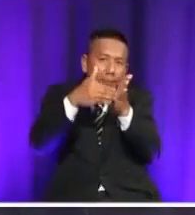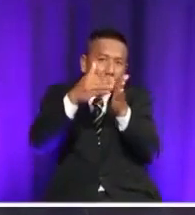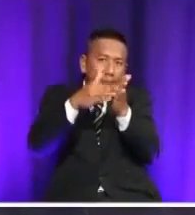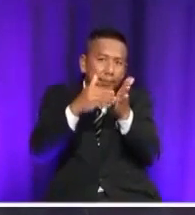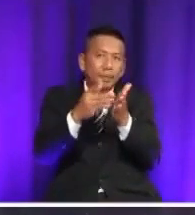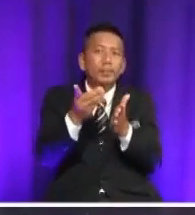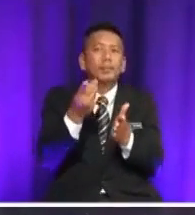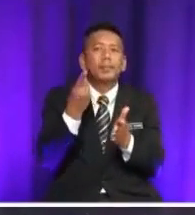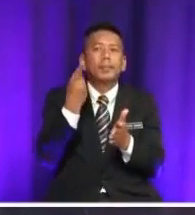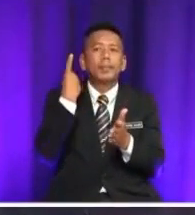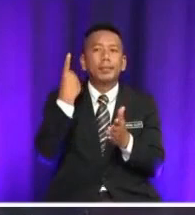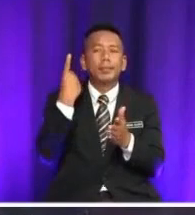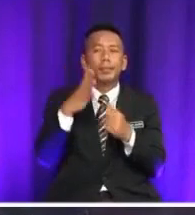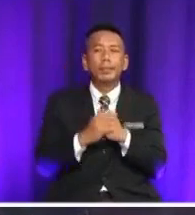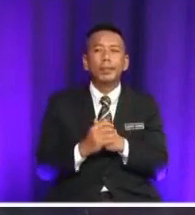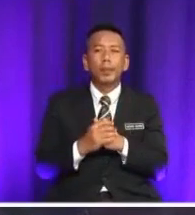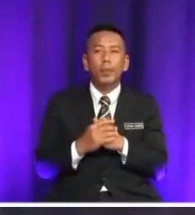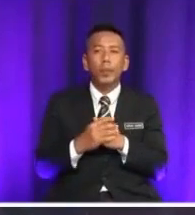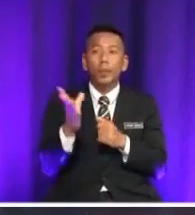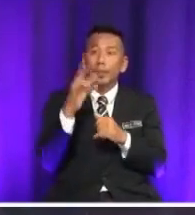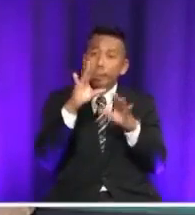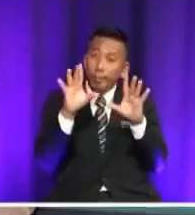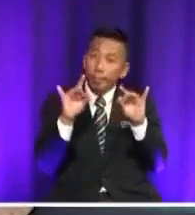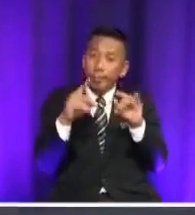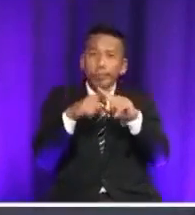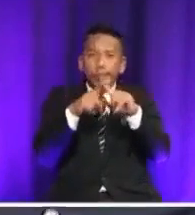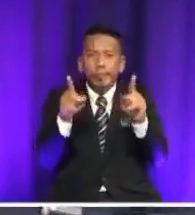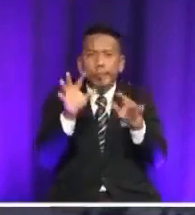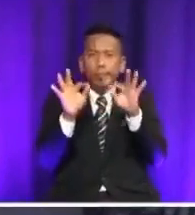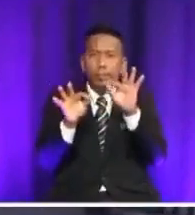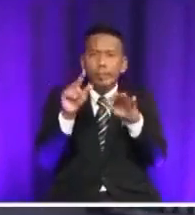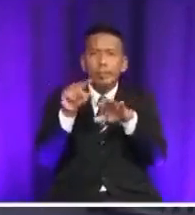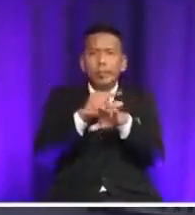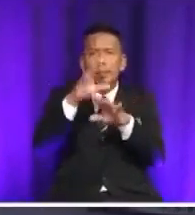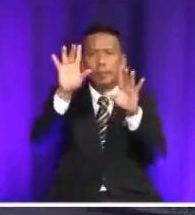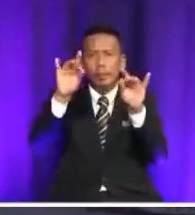sapu kemudian kita Letakkan tapi kalau menggunakan